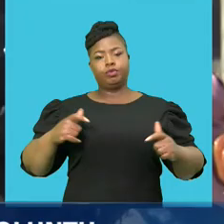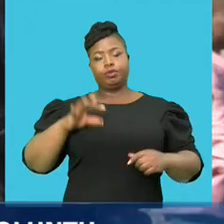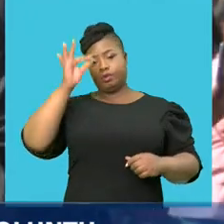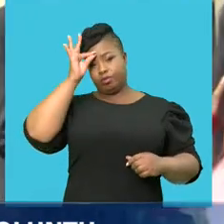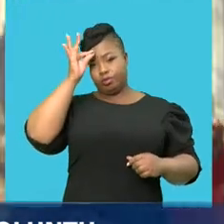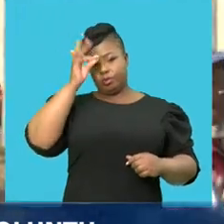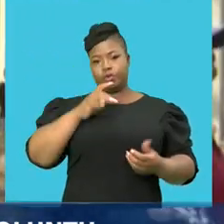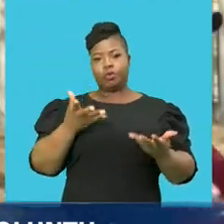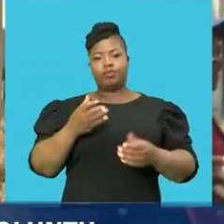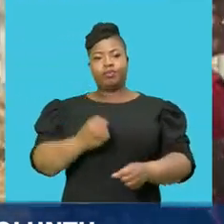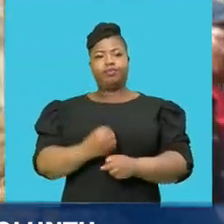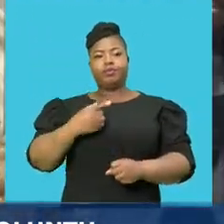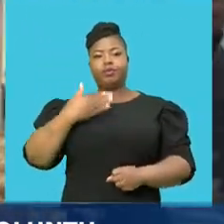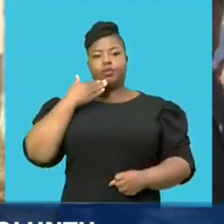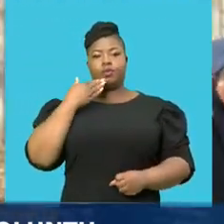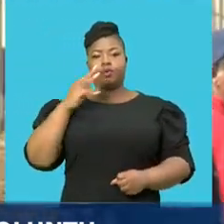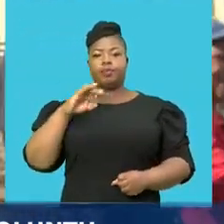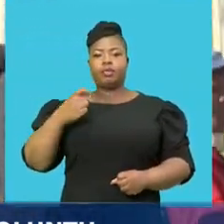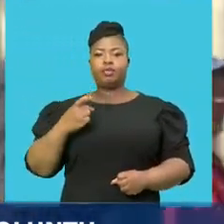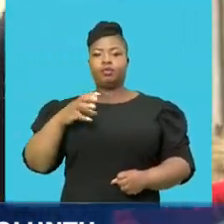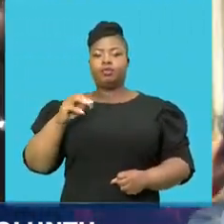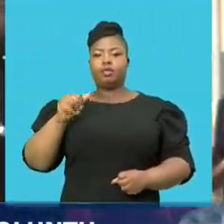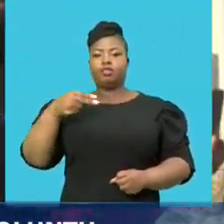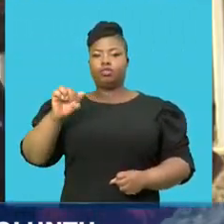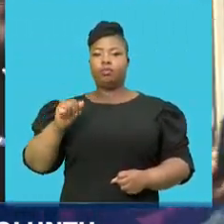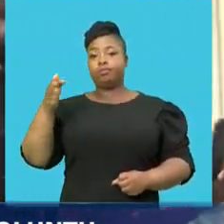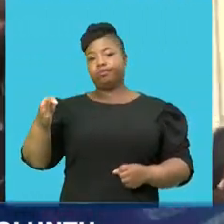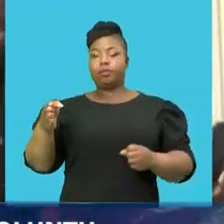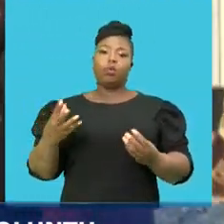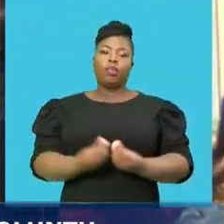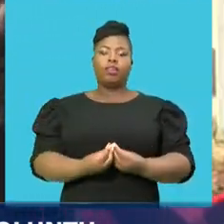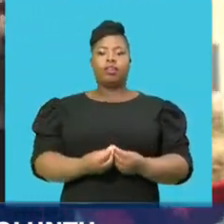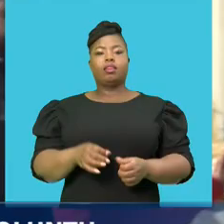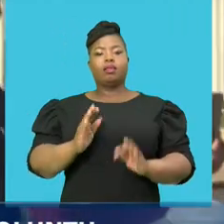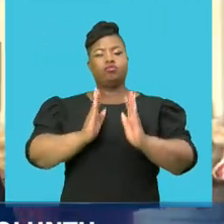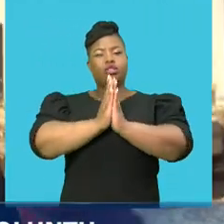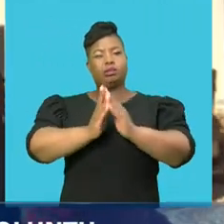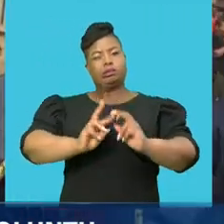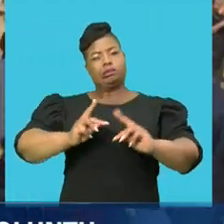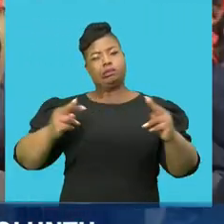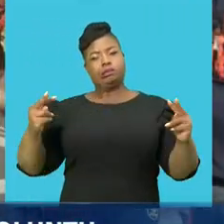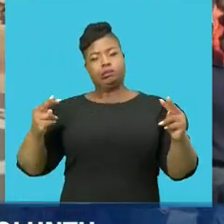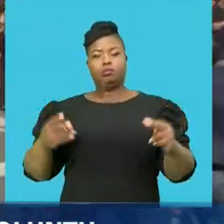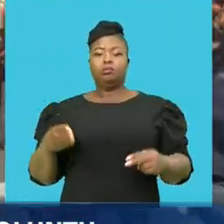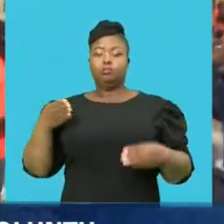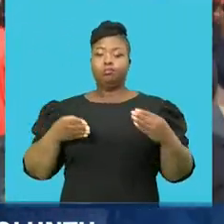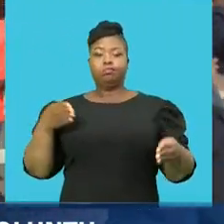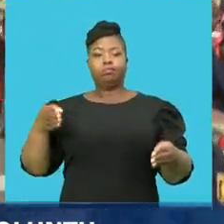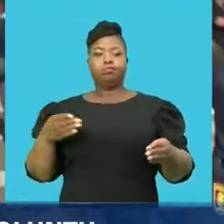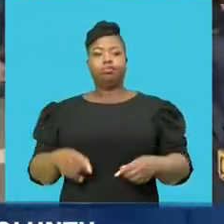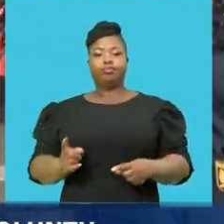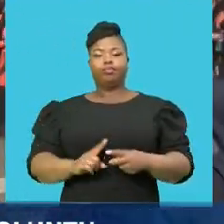Umkomishinala wesithili saseRhawutini uMajor General Max Masha ebekunye namaqela eenkonzo ezahlukeneyo.